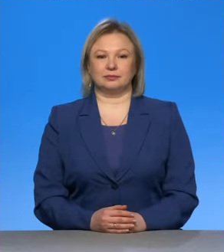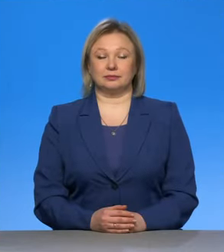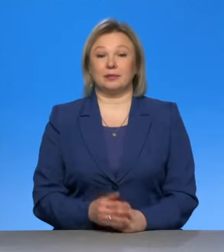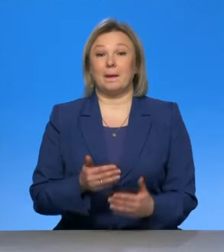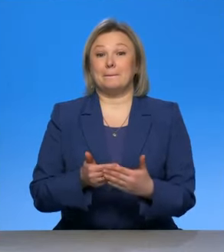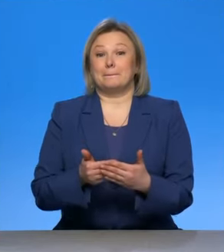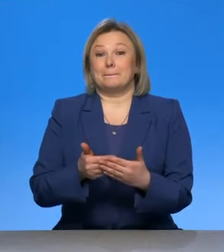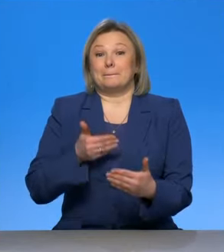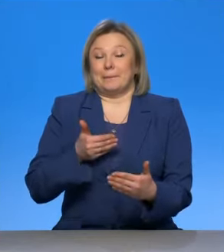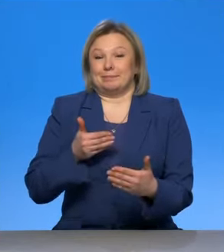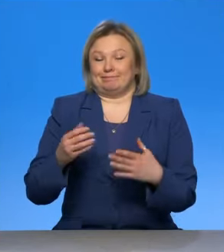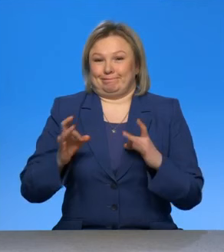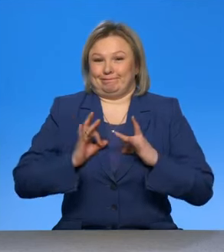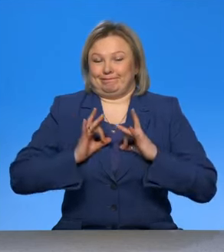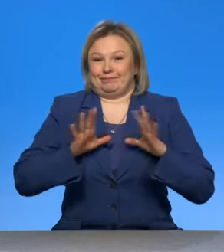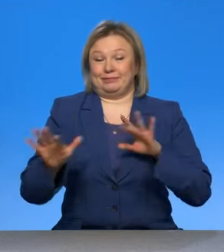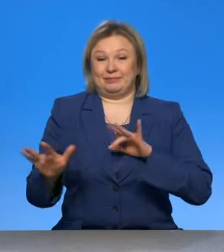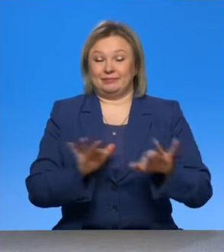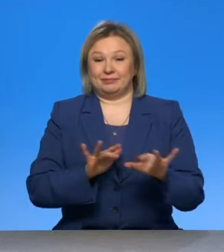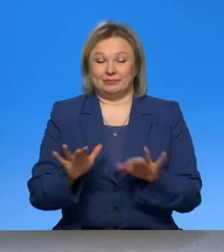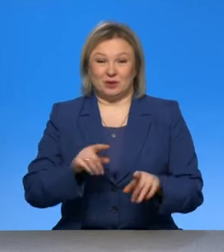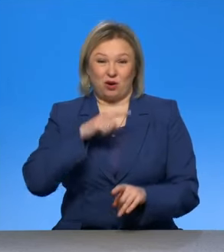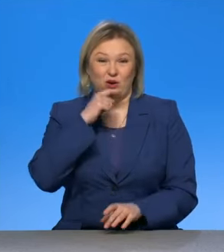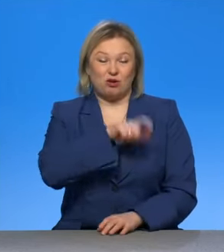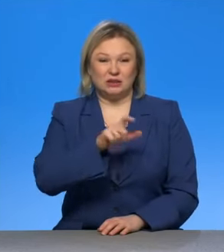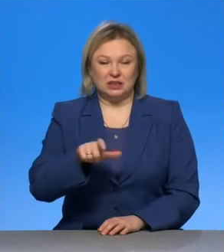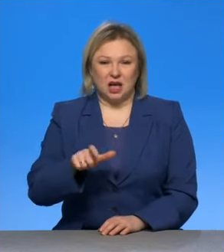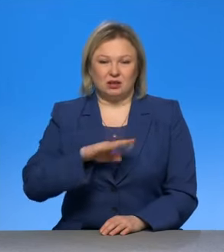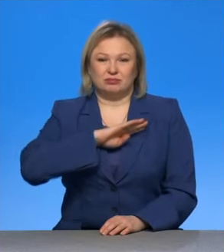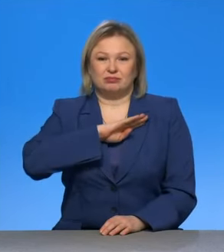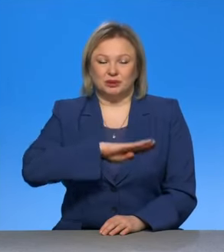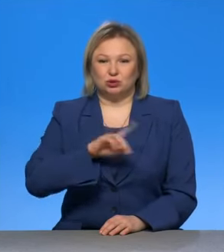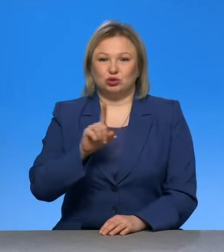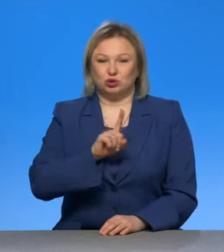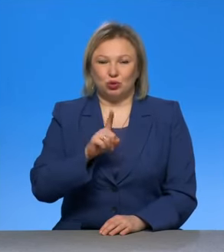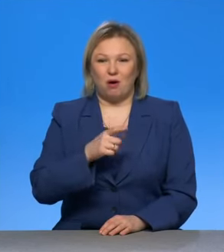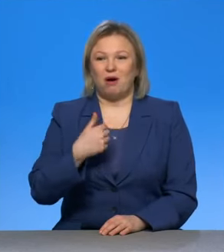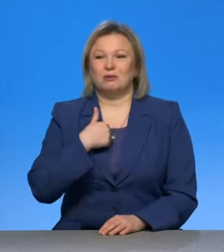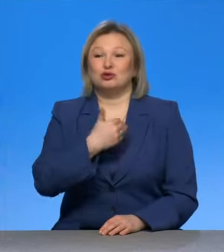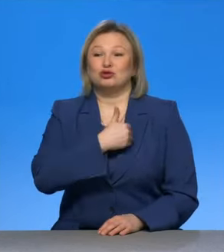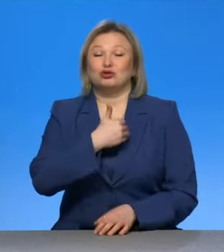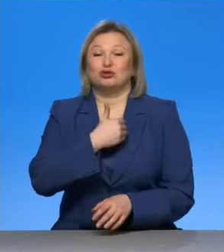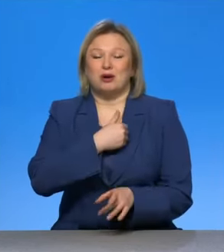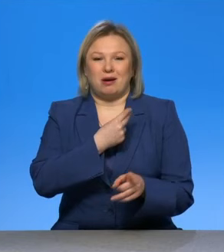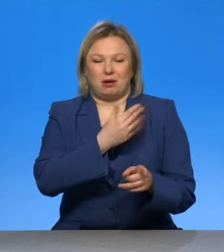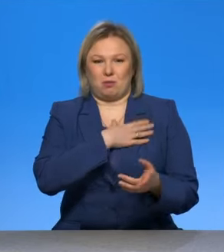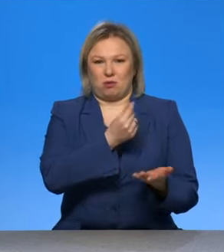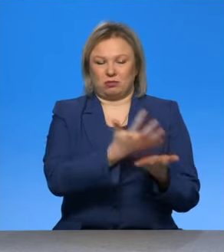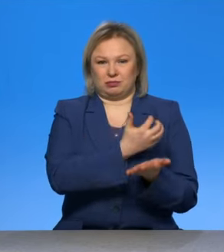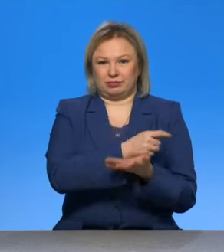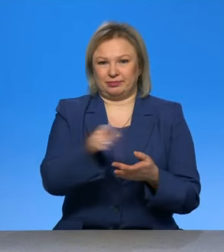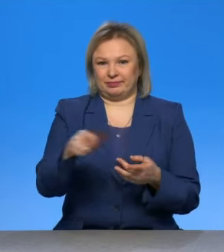Предпраздничные хлопоты для россиян омрачаются несоответствием доходов их желаниям. В результате, согласно соцопросам, почти